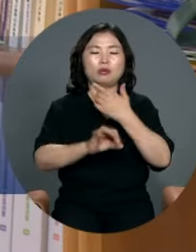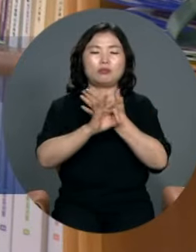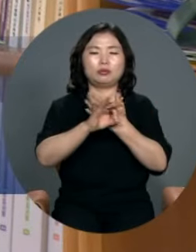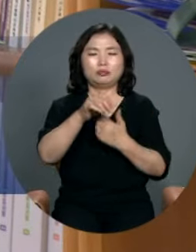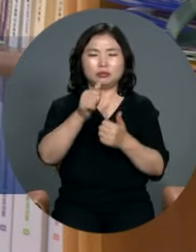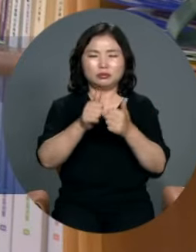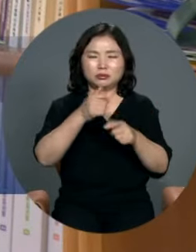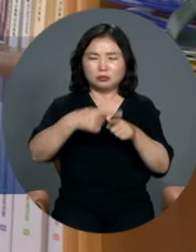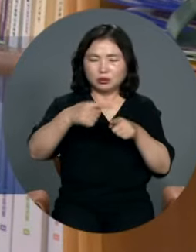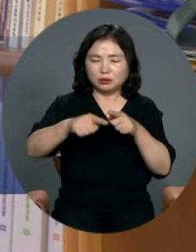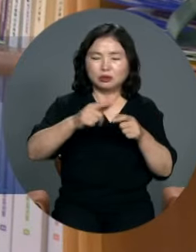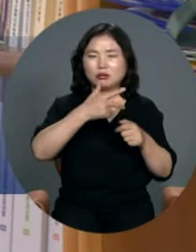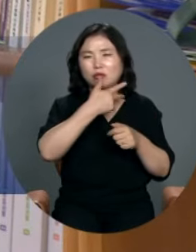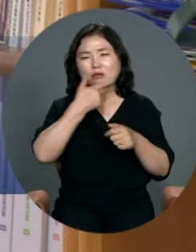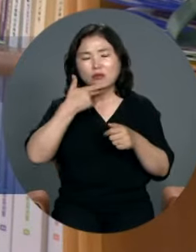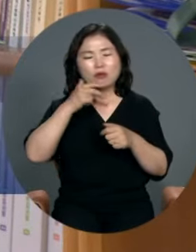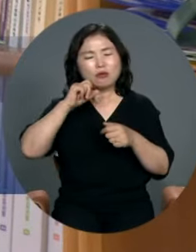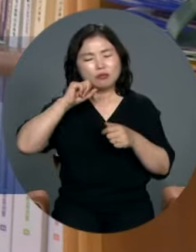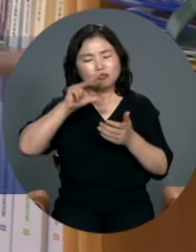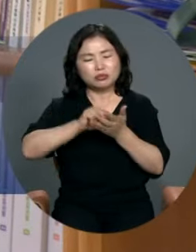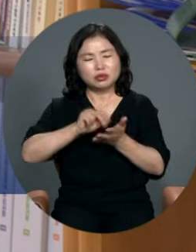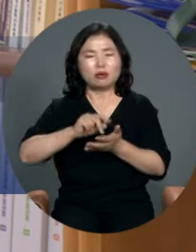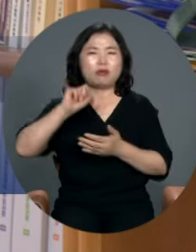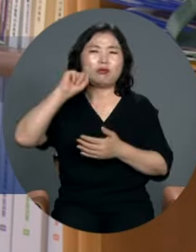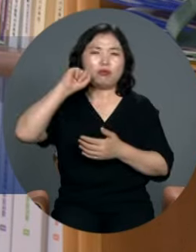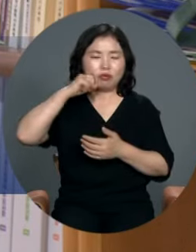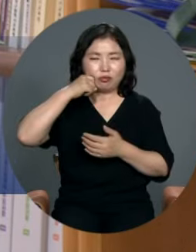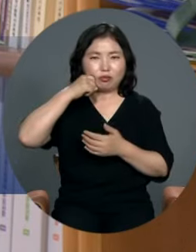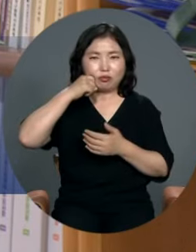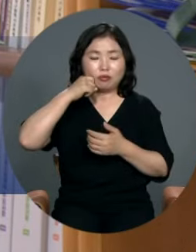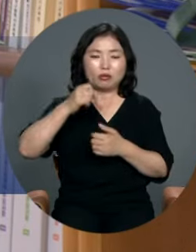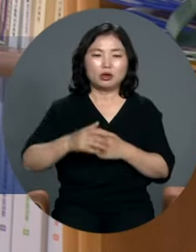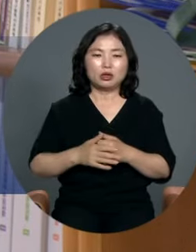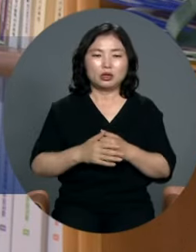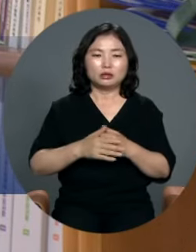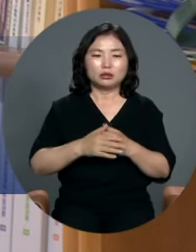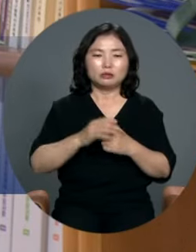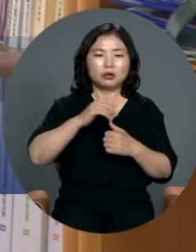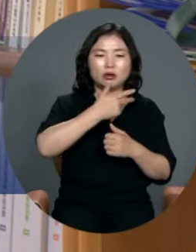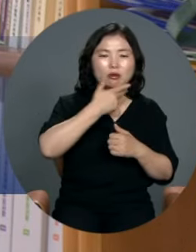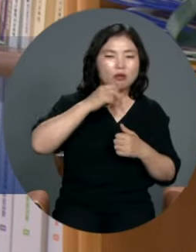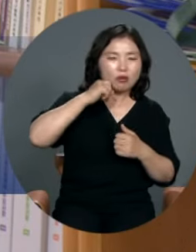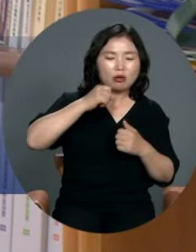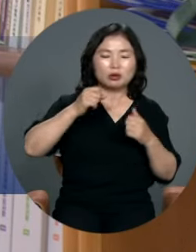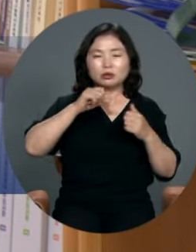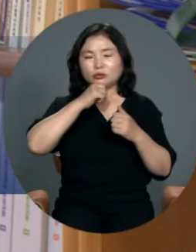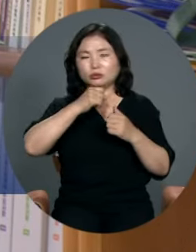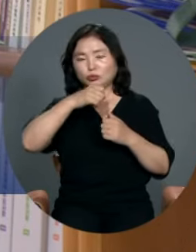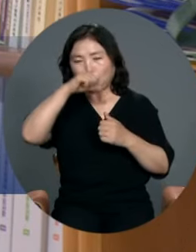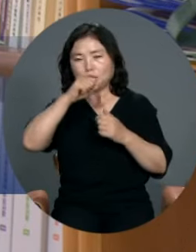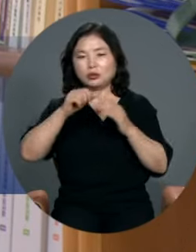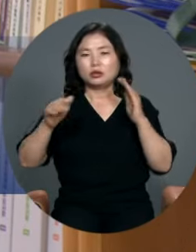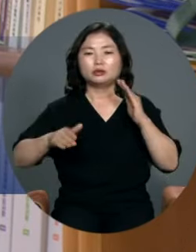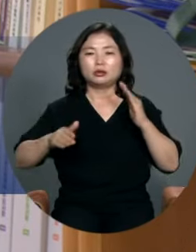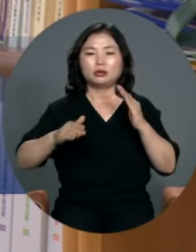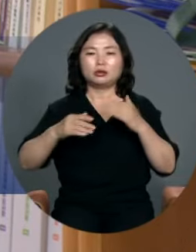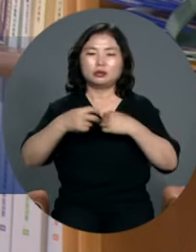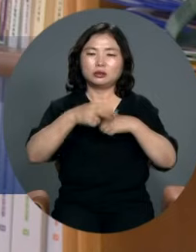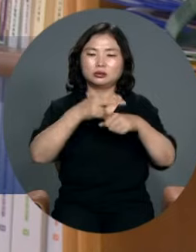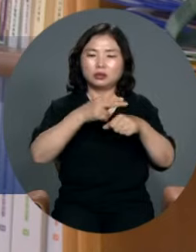어렵게 출제되었는데요. 영어 같은 경우에는 최상위권 학생들이 의대를 최저 마치는 데